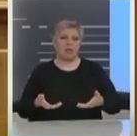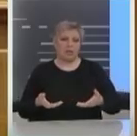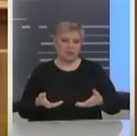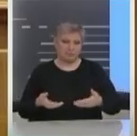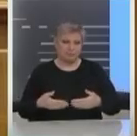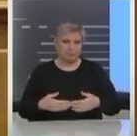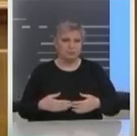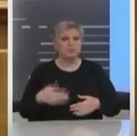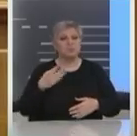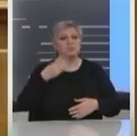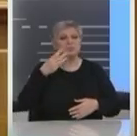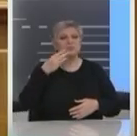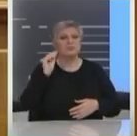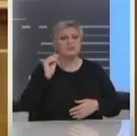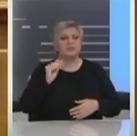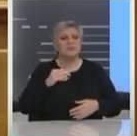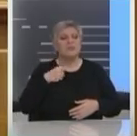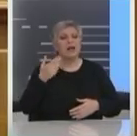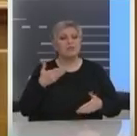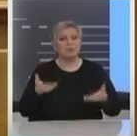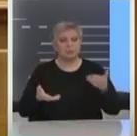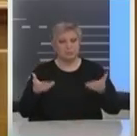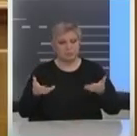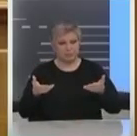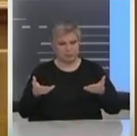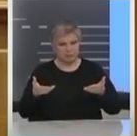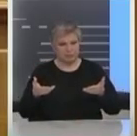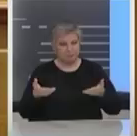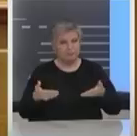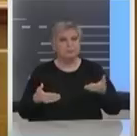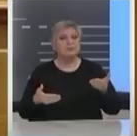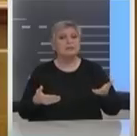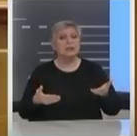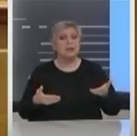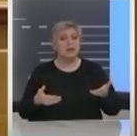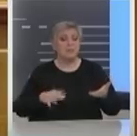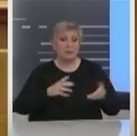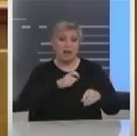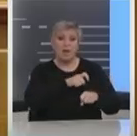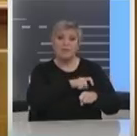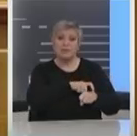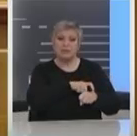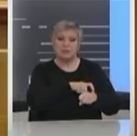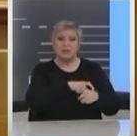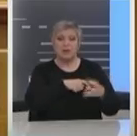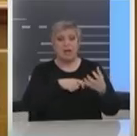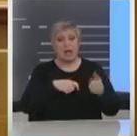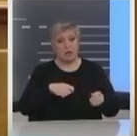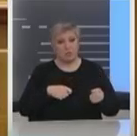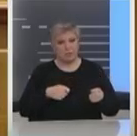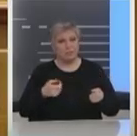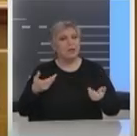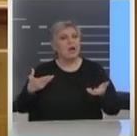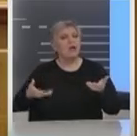ο κύριος Τσίπρας κάποιες αντιδιαστολές σε σχέση με το τι συμβαίνει σήμερα και συνέκρινε με το